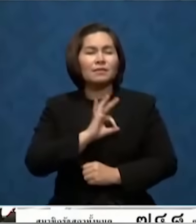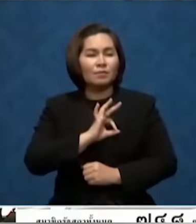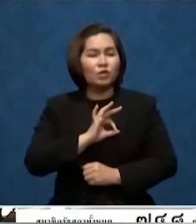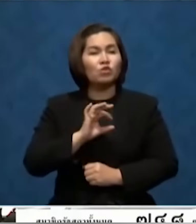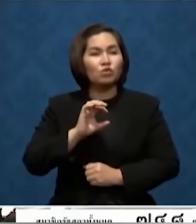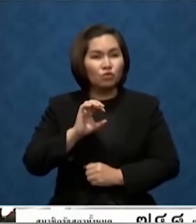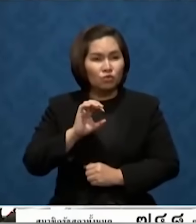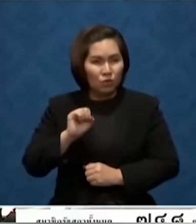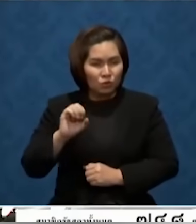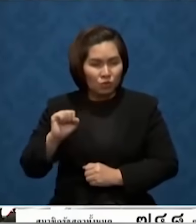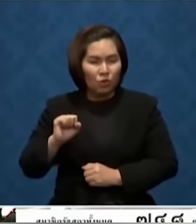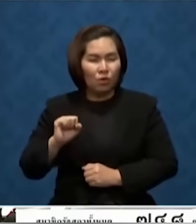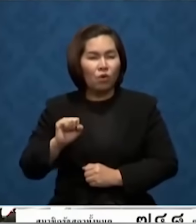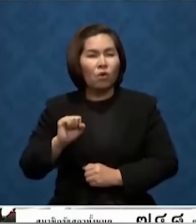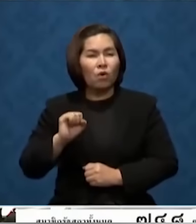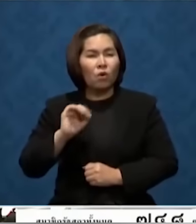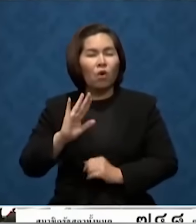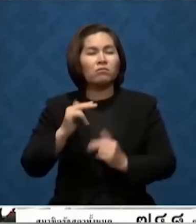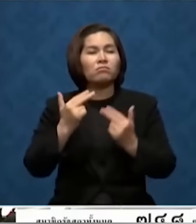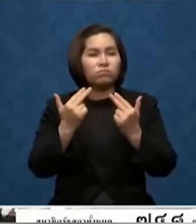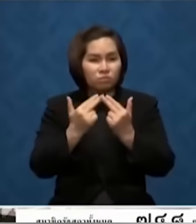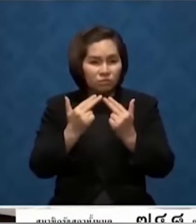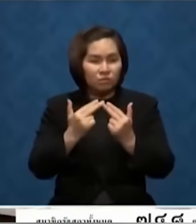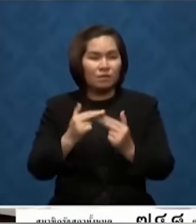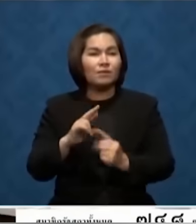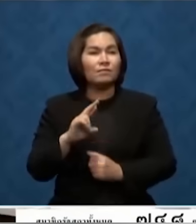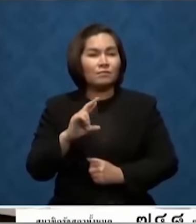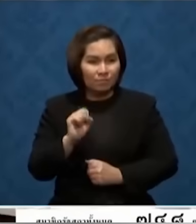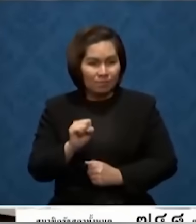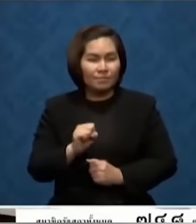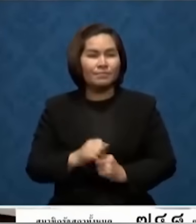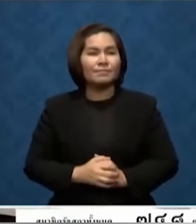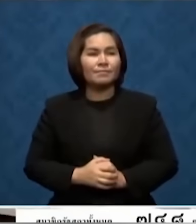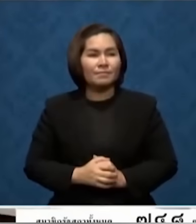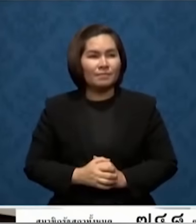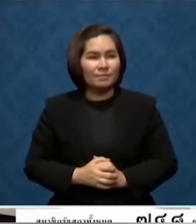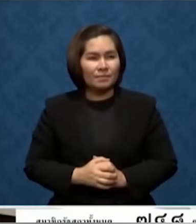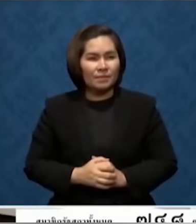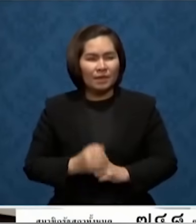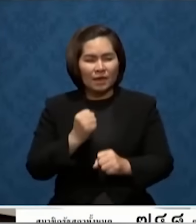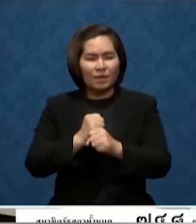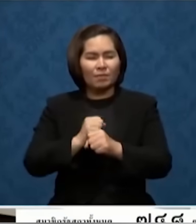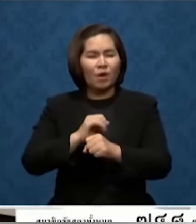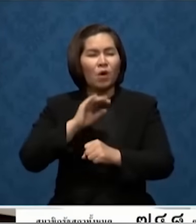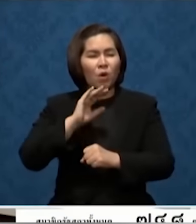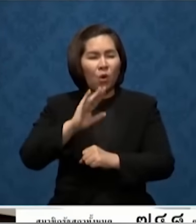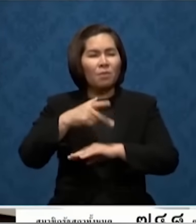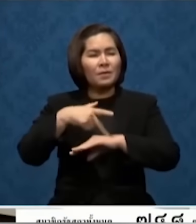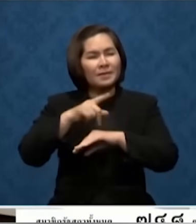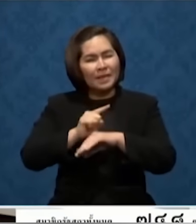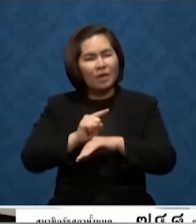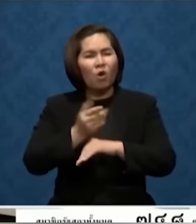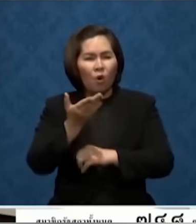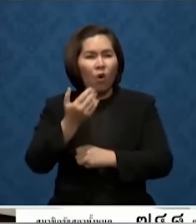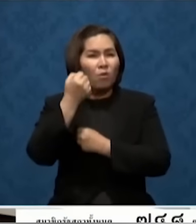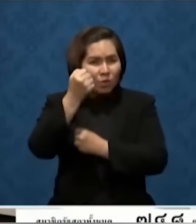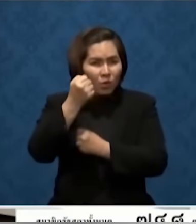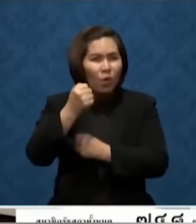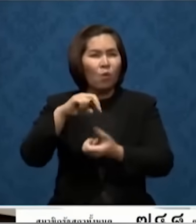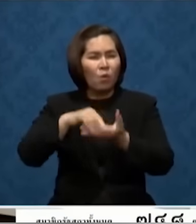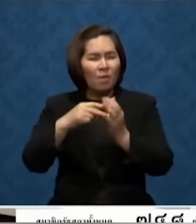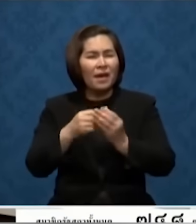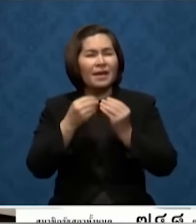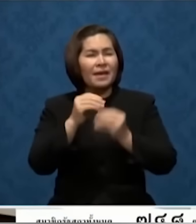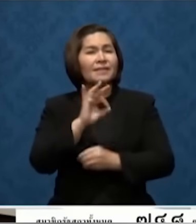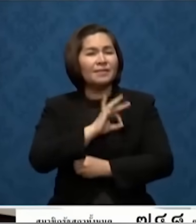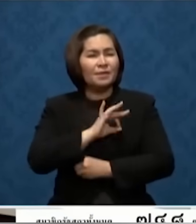ราษฎรพรรครวมไทยสร้างชาติสมาชิกรัฐสภาครับขอประท้วงการทำหน้าที่ของท่านประธานครับท่านประธานต้องหยุดให้เพื่อนสมาชิ